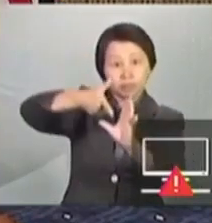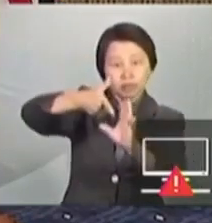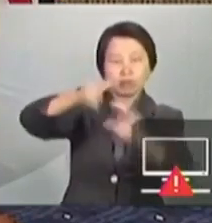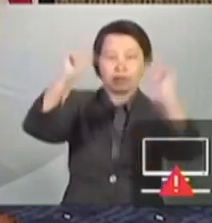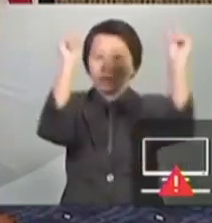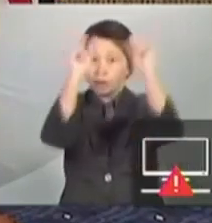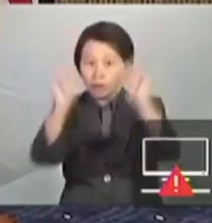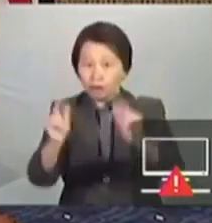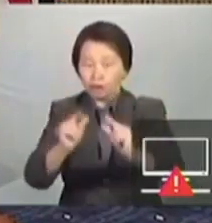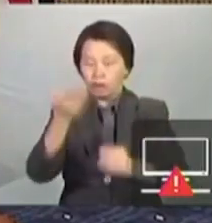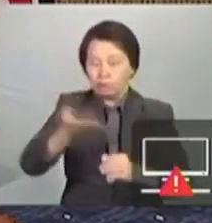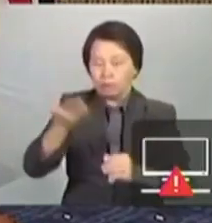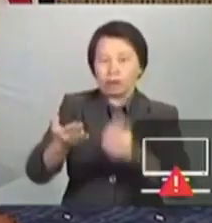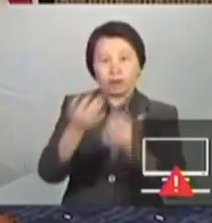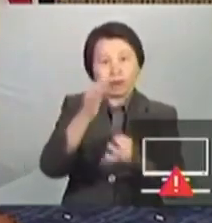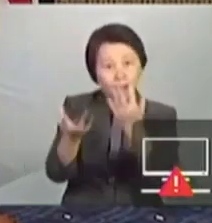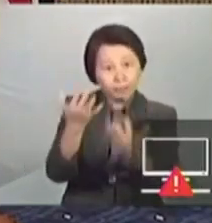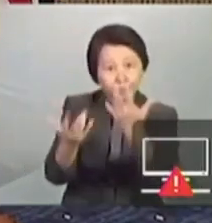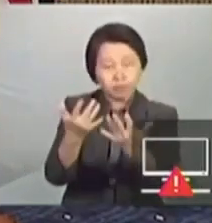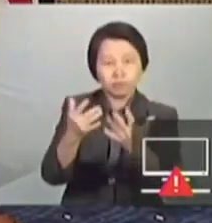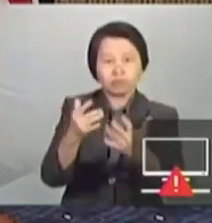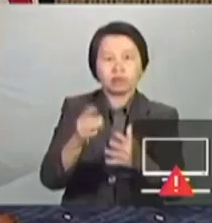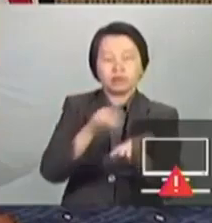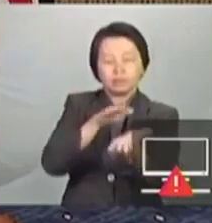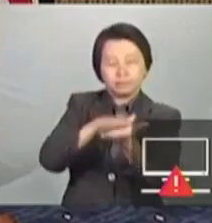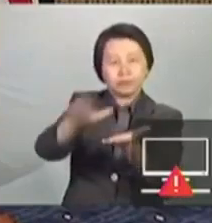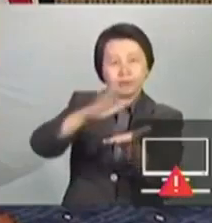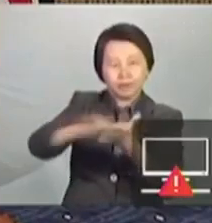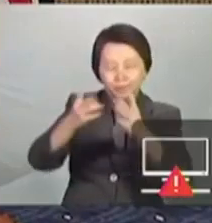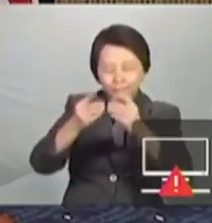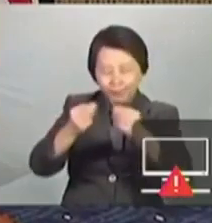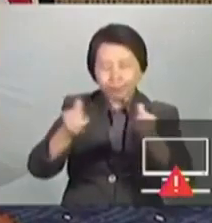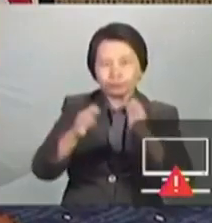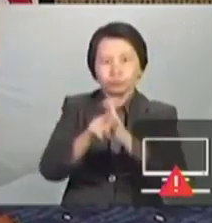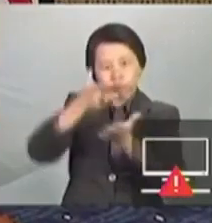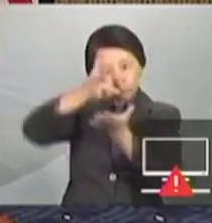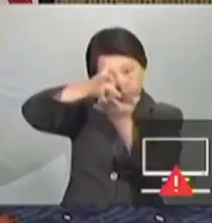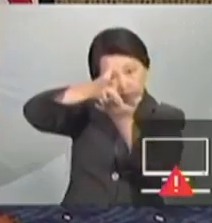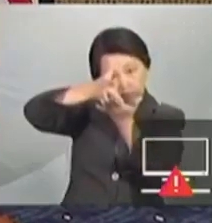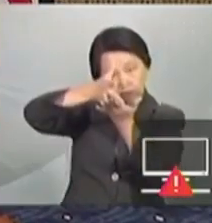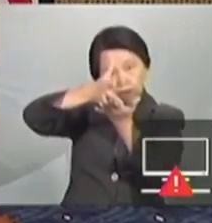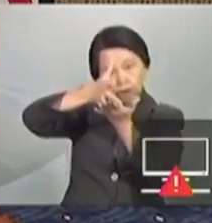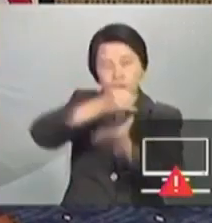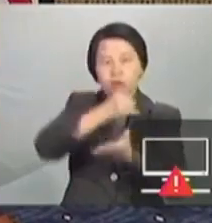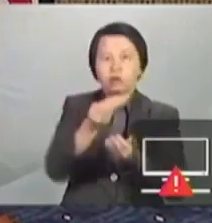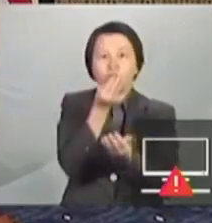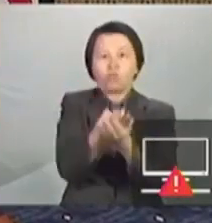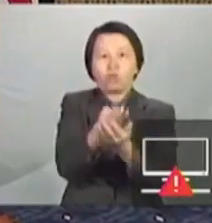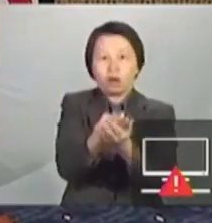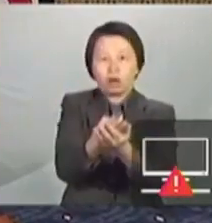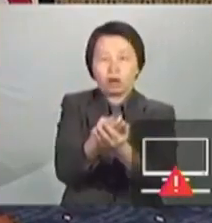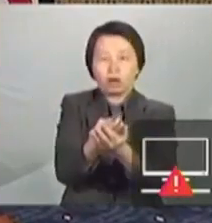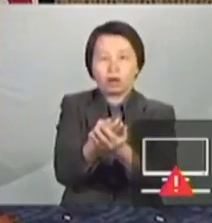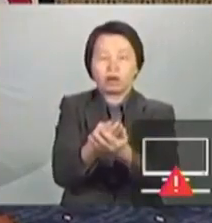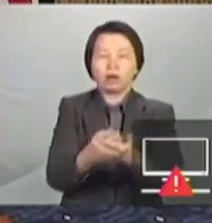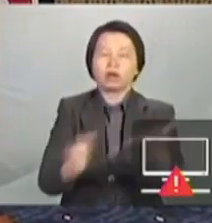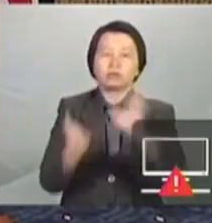gas bahan api pelincir penyiaran keuangan